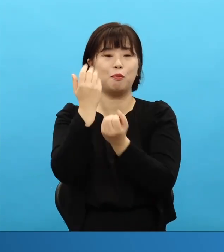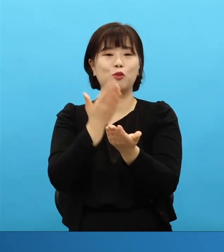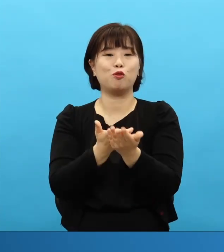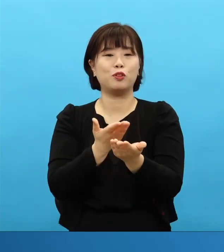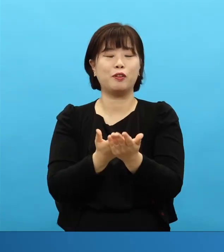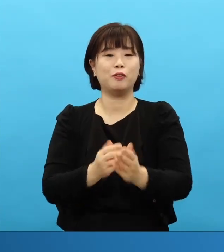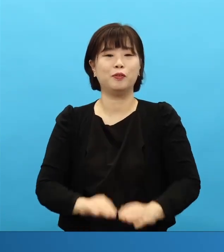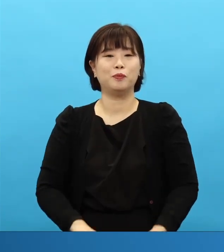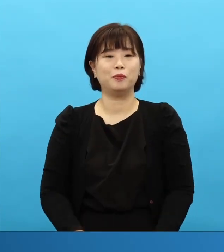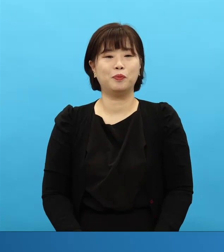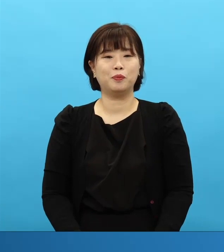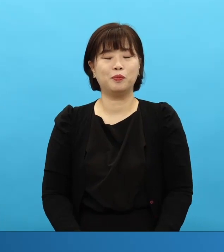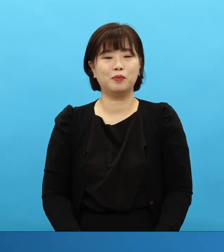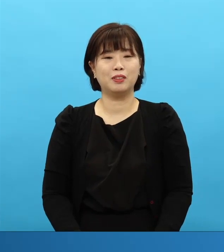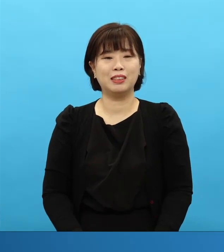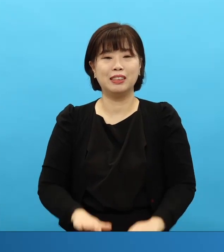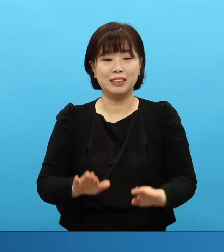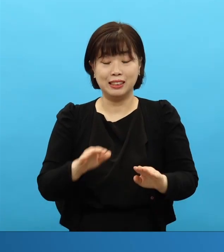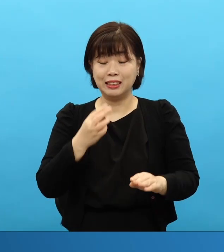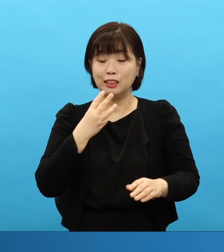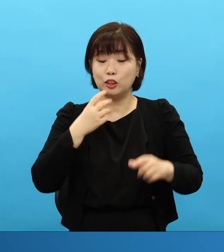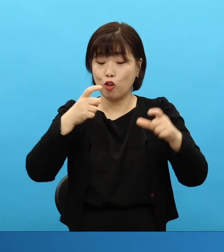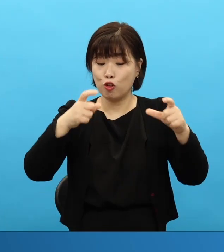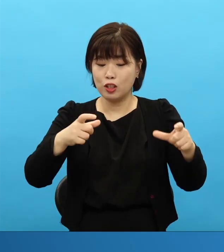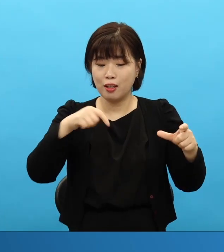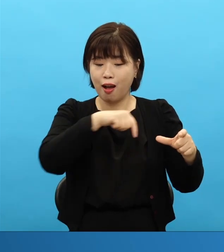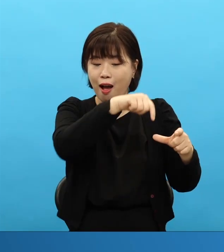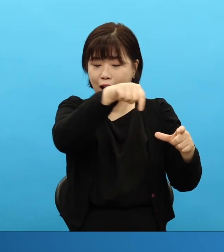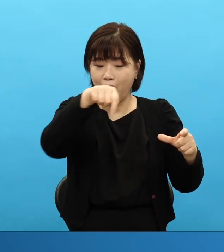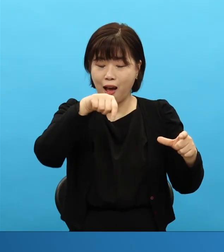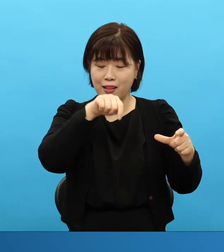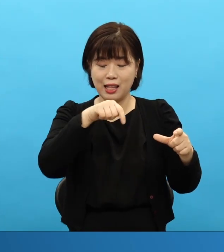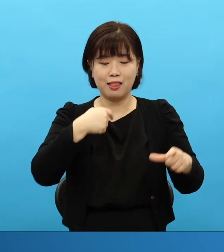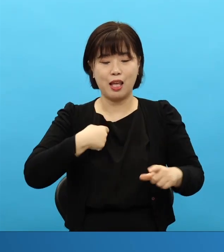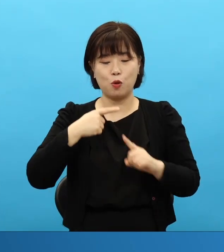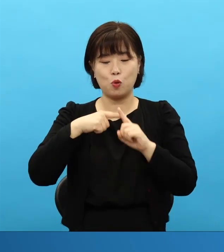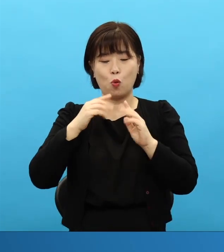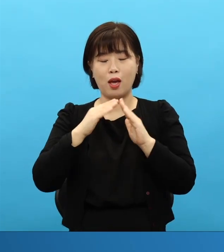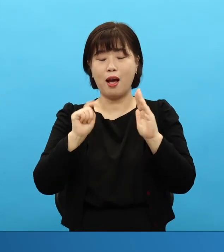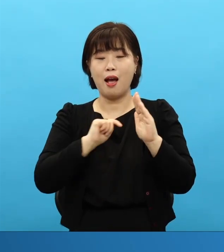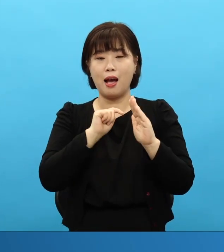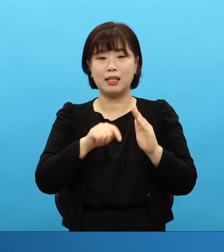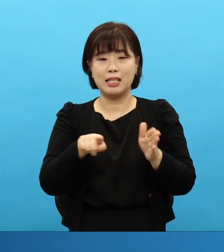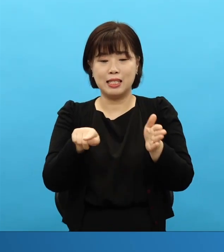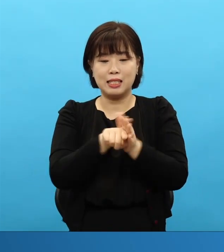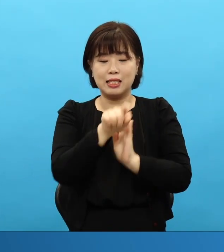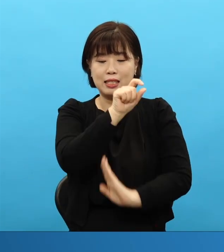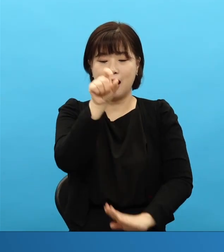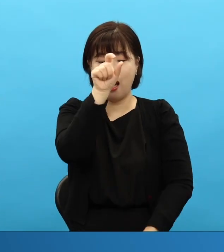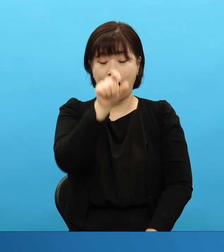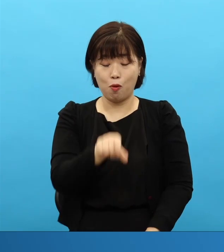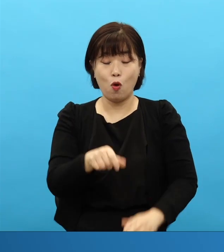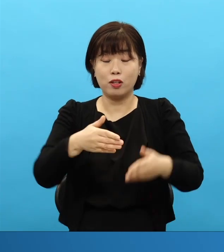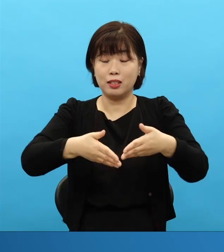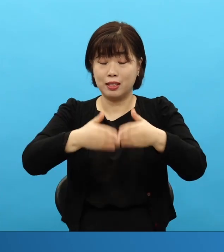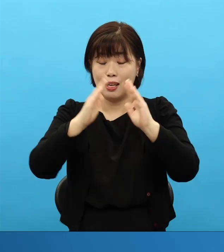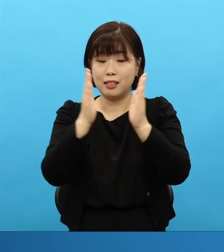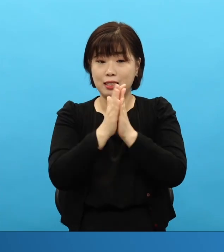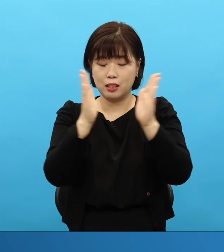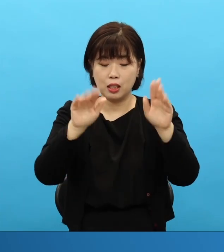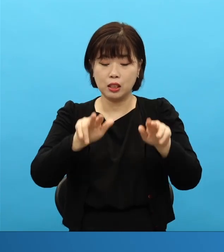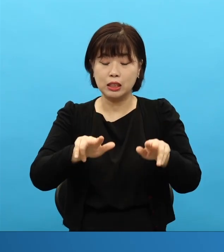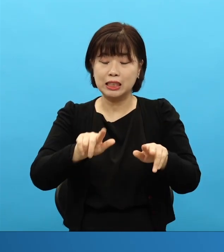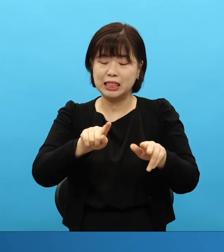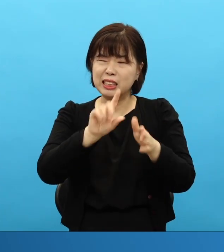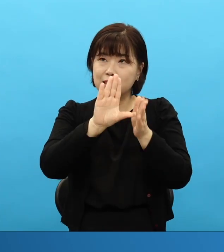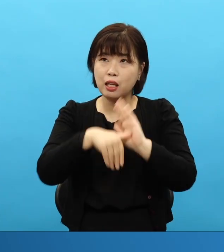우리 수도권에서 우리 교회에서 신학을 했습니다. 그때 신학원 학생이 600명